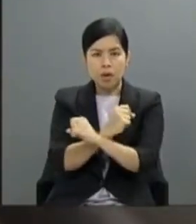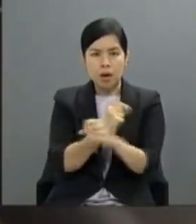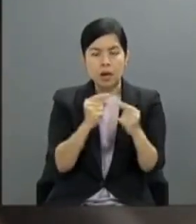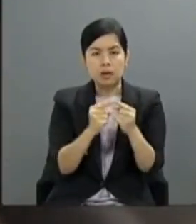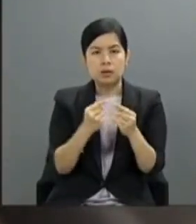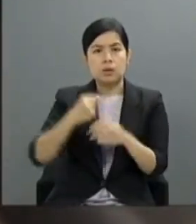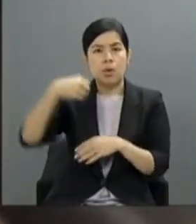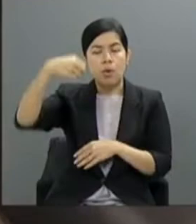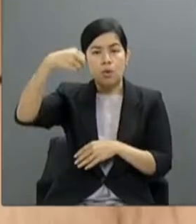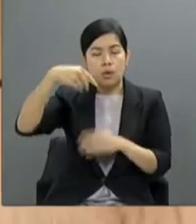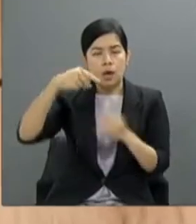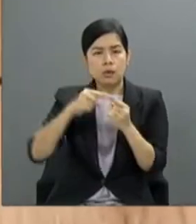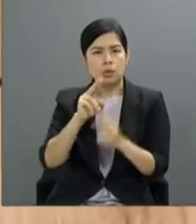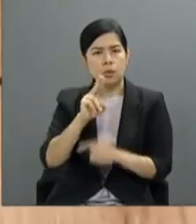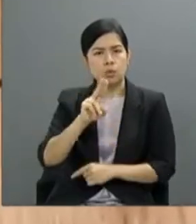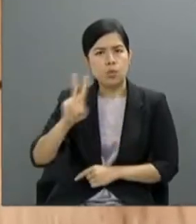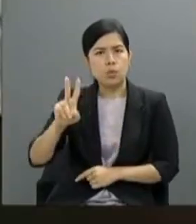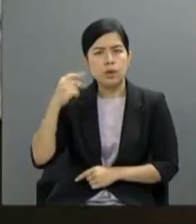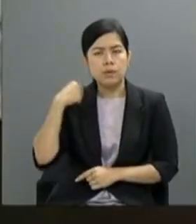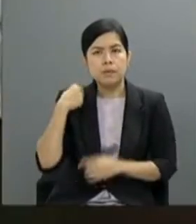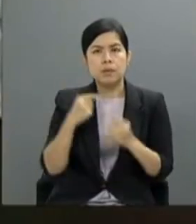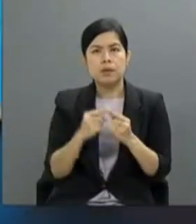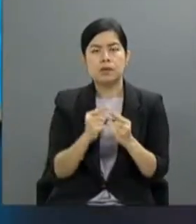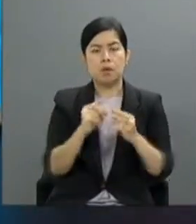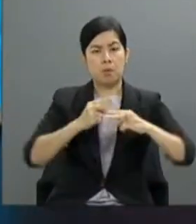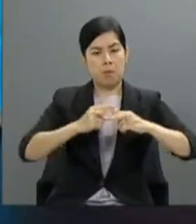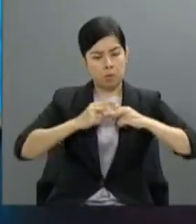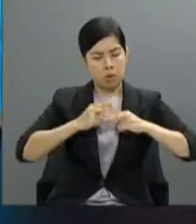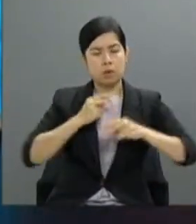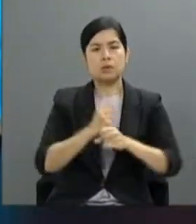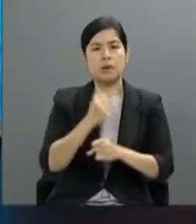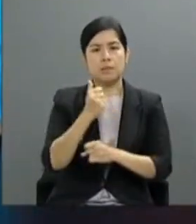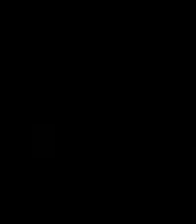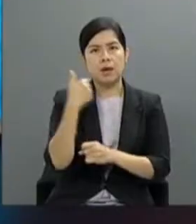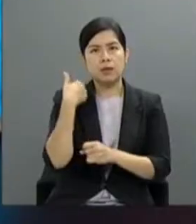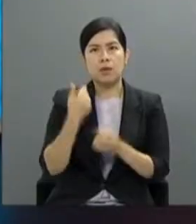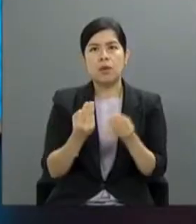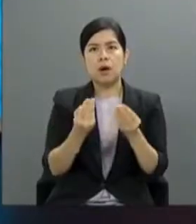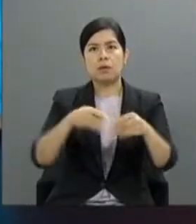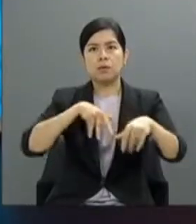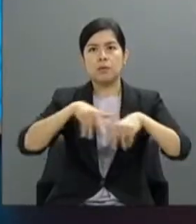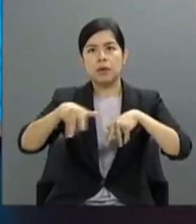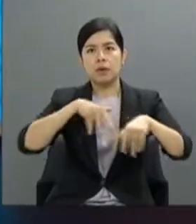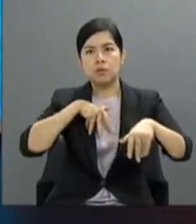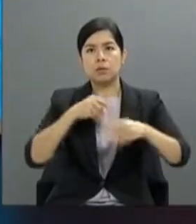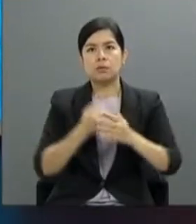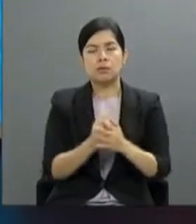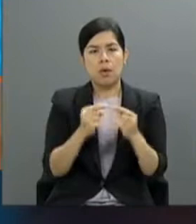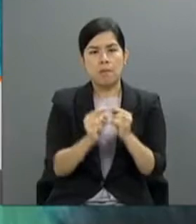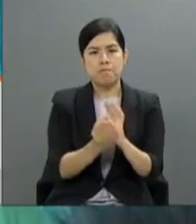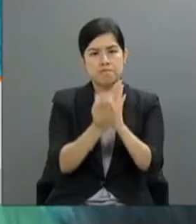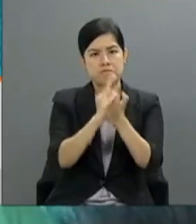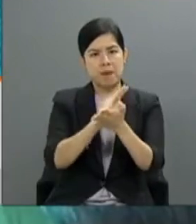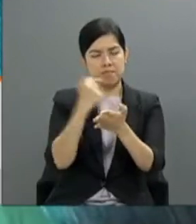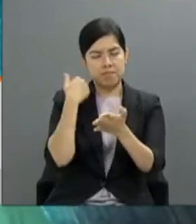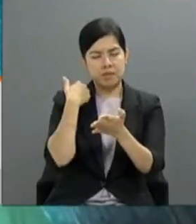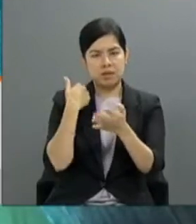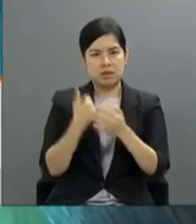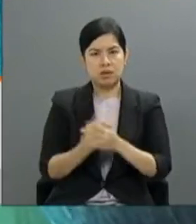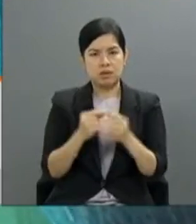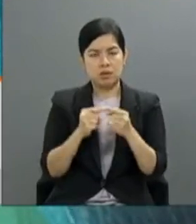ำใช้เองได้เพื่อเป็นทางเลือกให้กับประชาชนและหน่วยงานต่างๆนำของใกล้ตัวมาดัดแปลงฆ่าเชื้อโรคโควิด